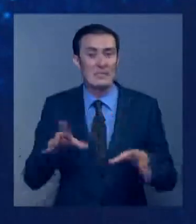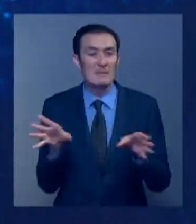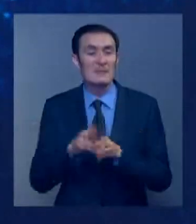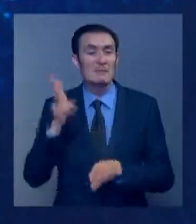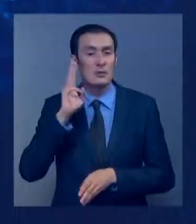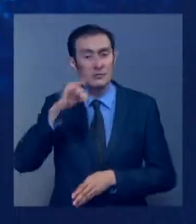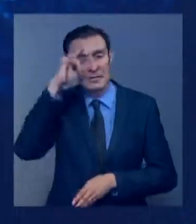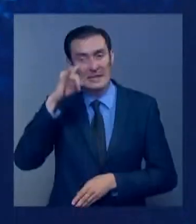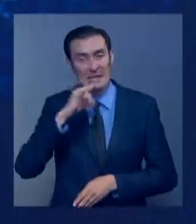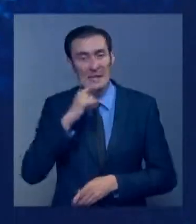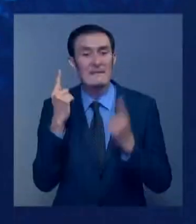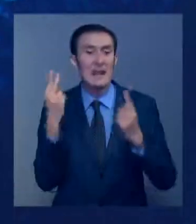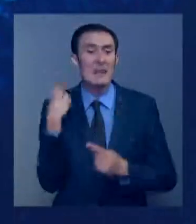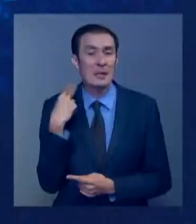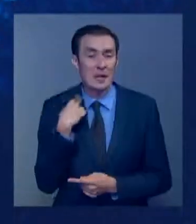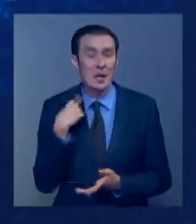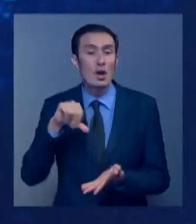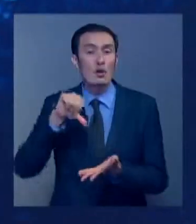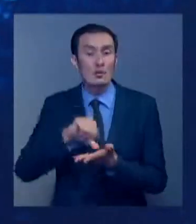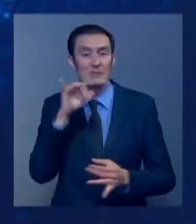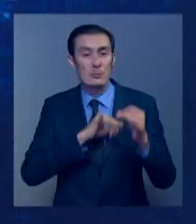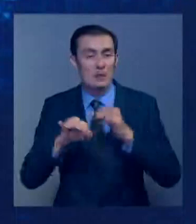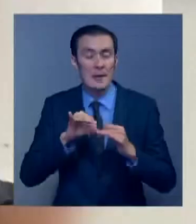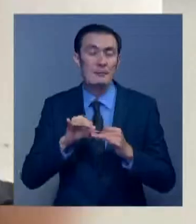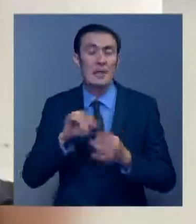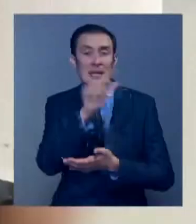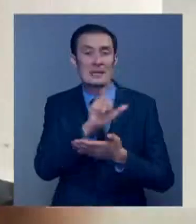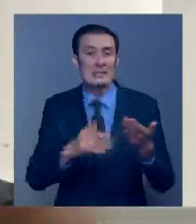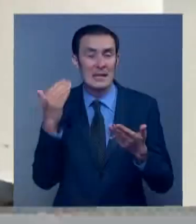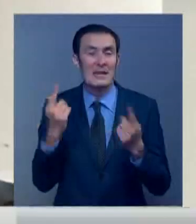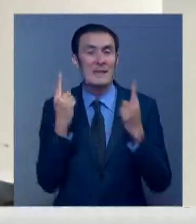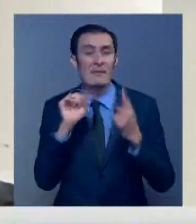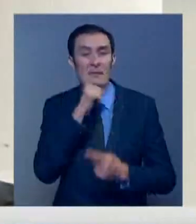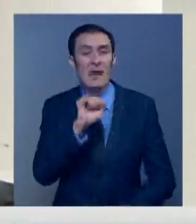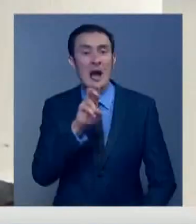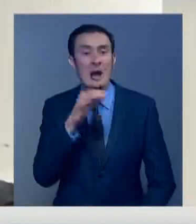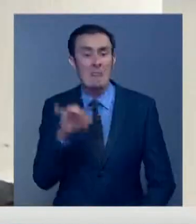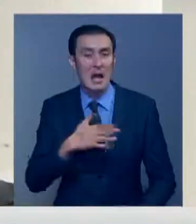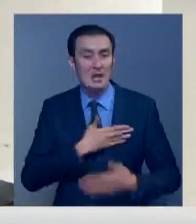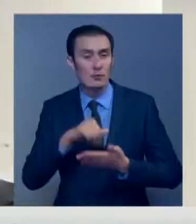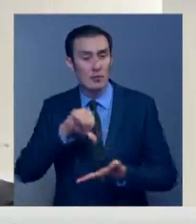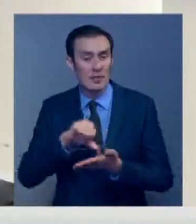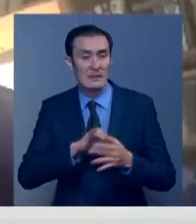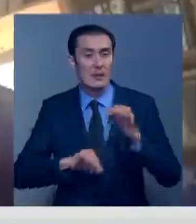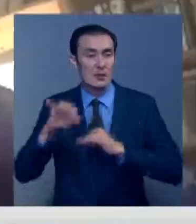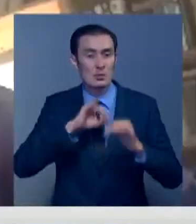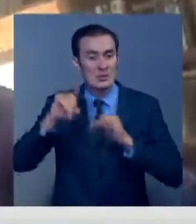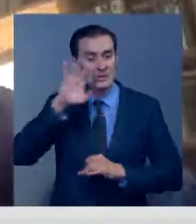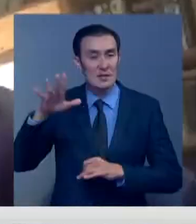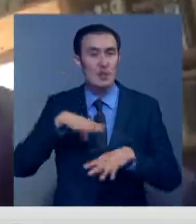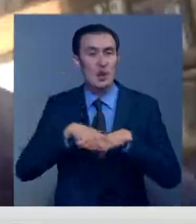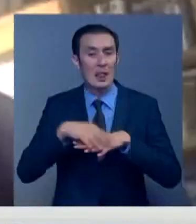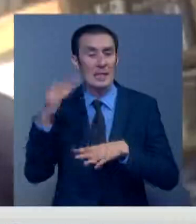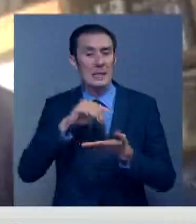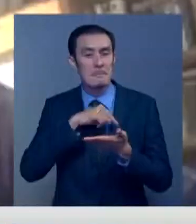совместно с посольством Казахстана в Великобритании. Ее участники обсуждали наследие Абая. Один из активных участников дискуссии – известный